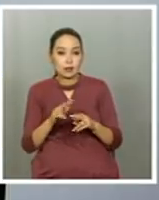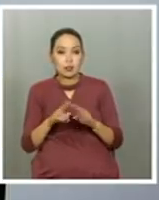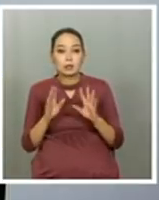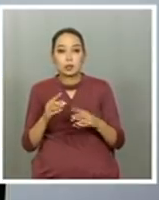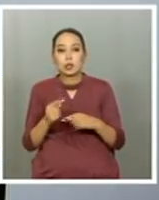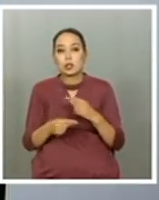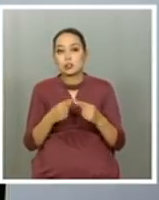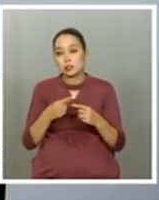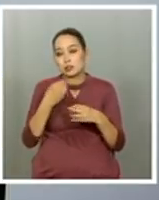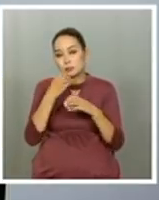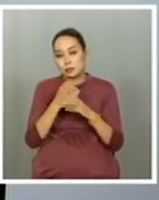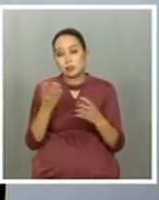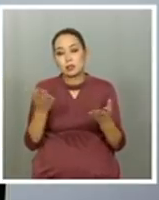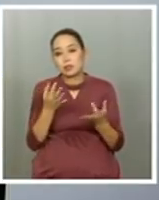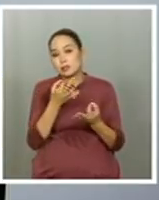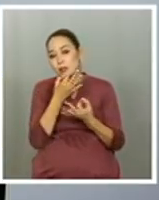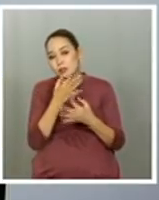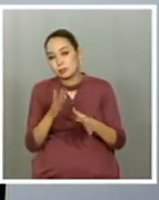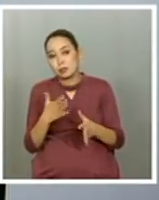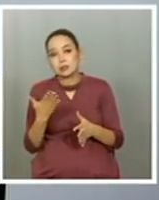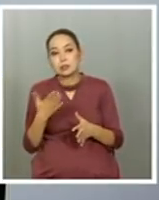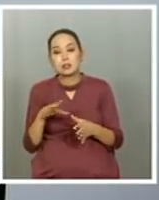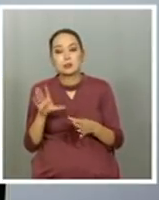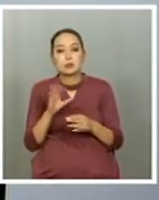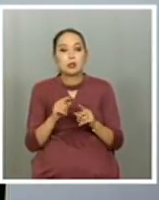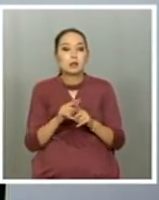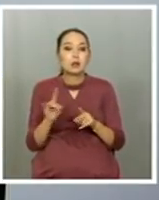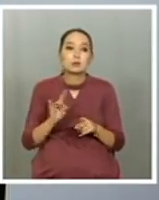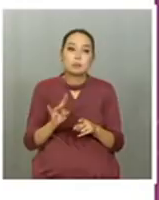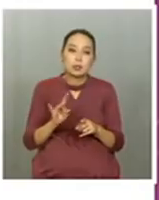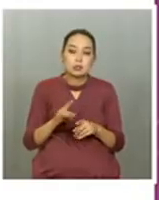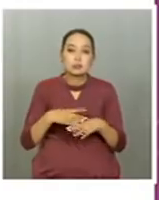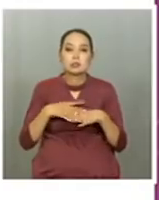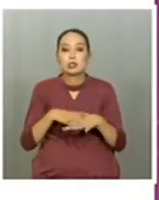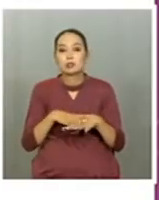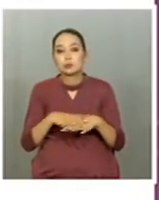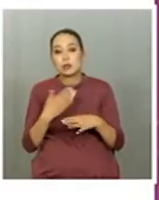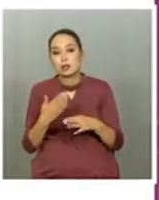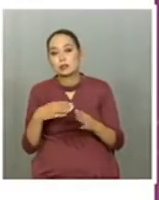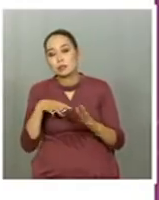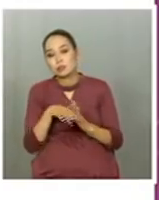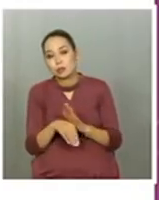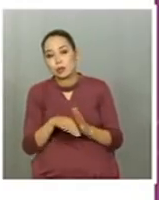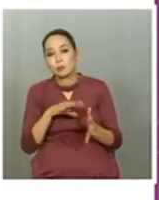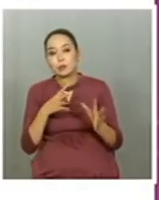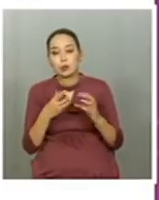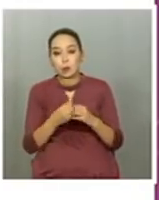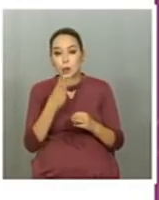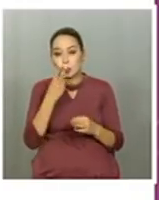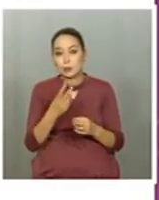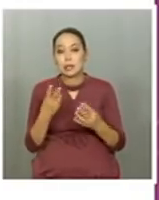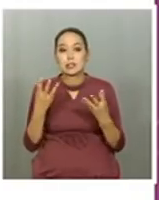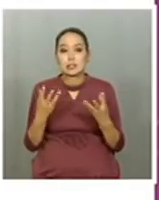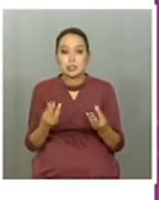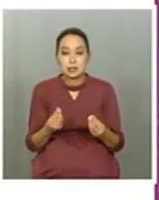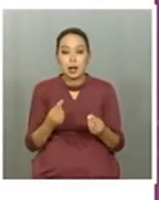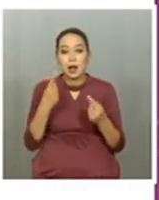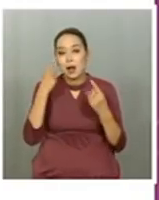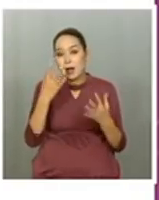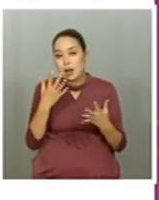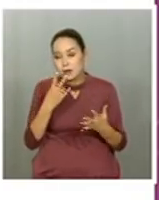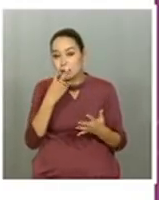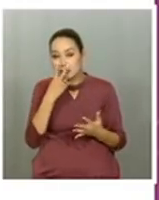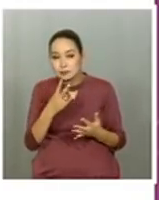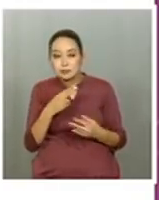түрлі нысандардың негізгі сызықтық өлшемдерін, жасушалардың құрылысын көрген кезде айқындау қабілетіне